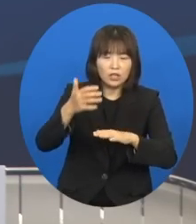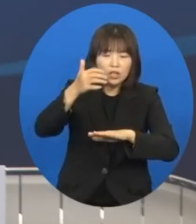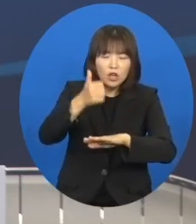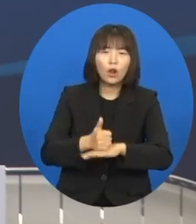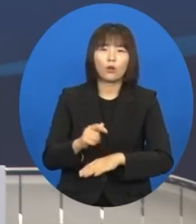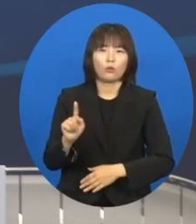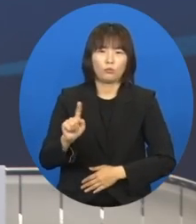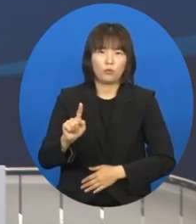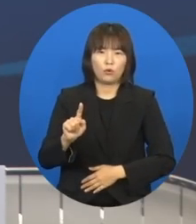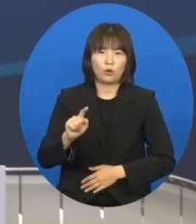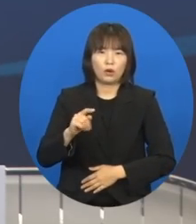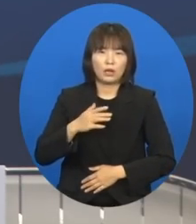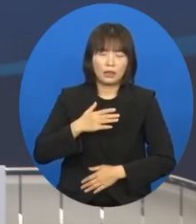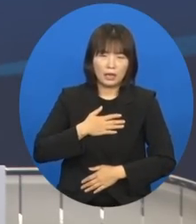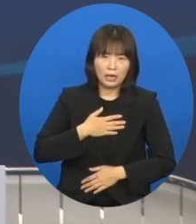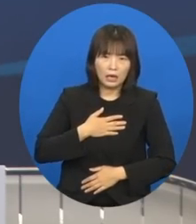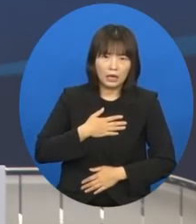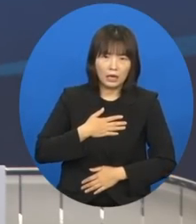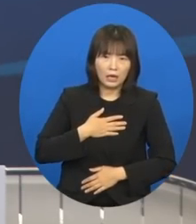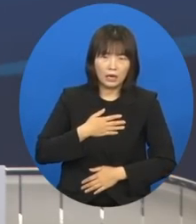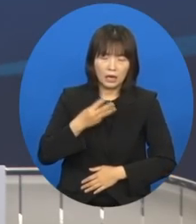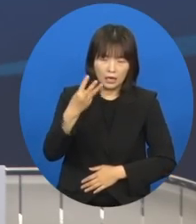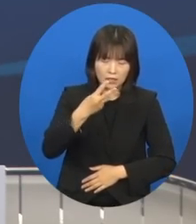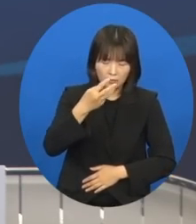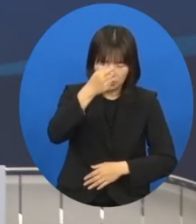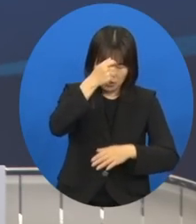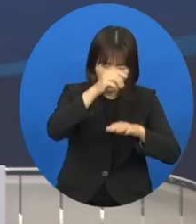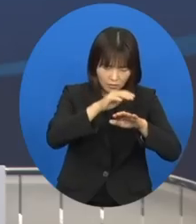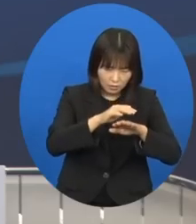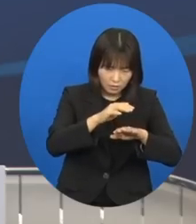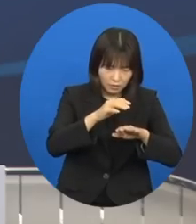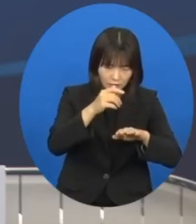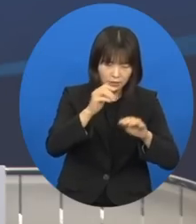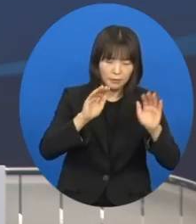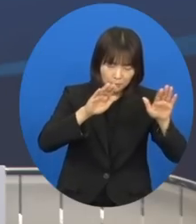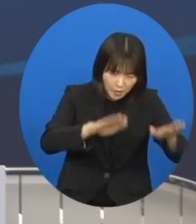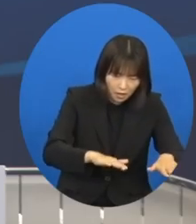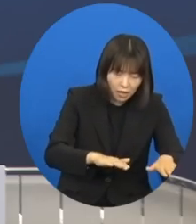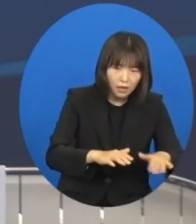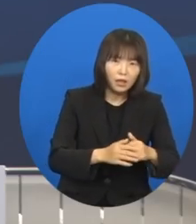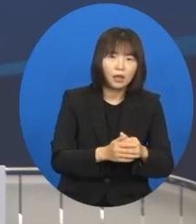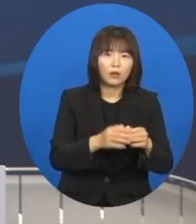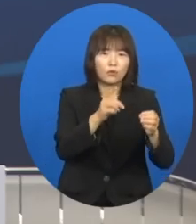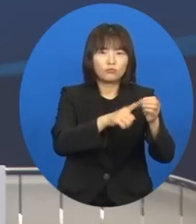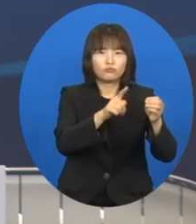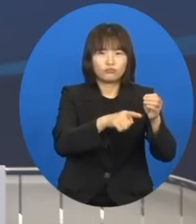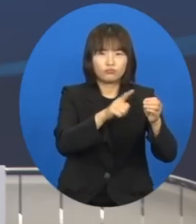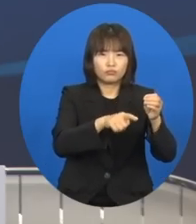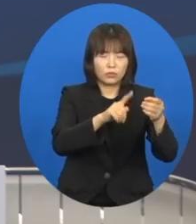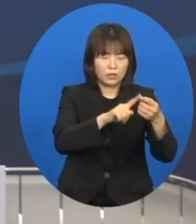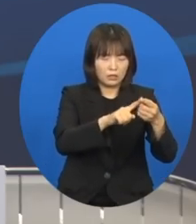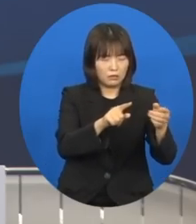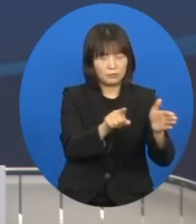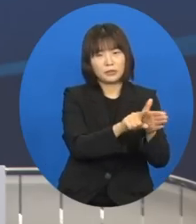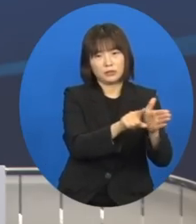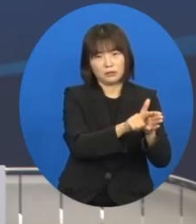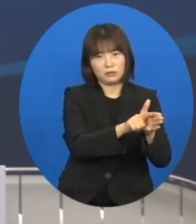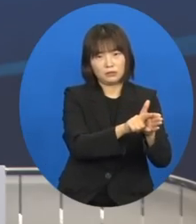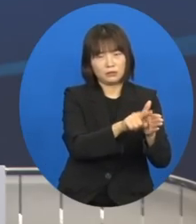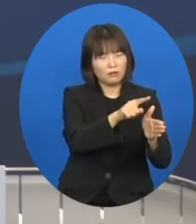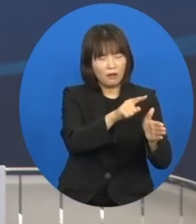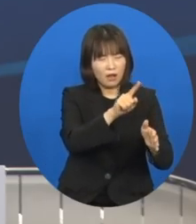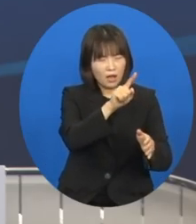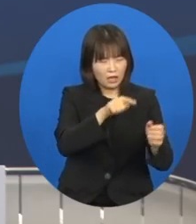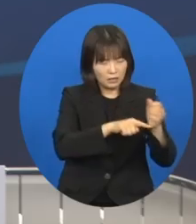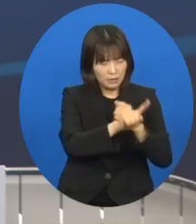내가 그토록 3천배, 5천배 하면서 내가 믿던 염불, 불상 아무 의미가